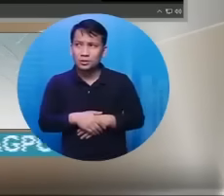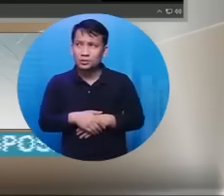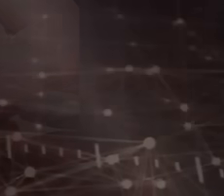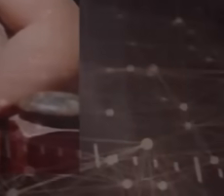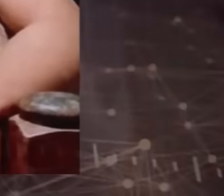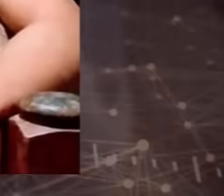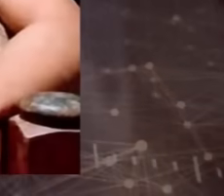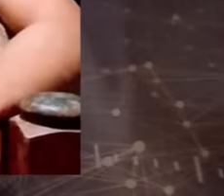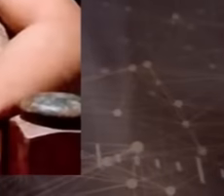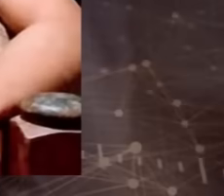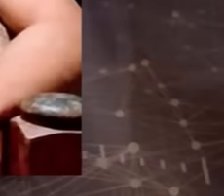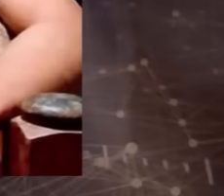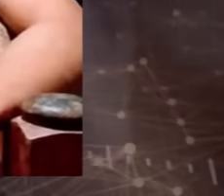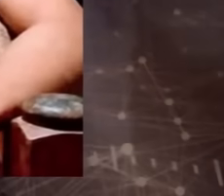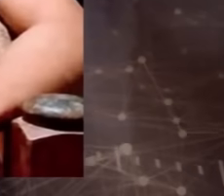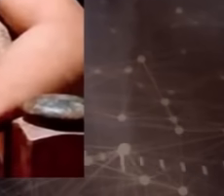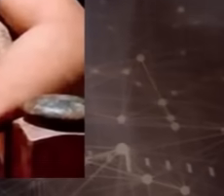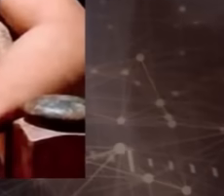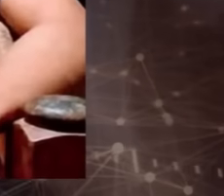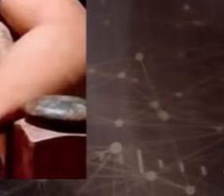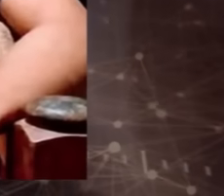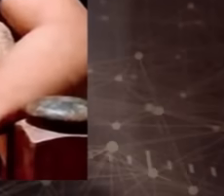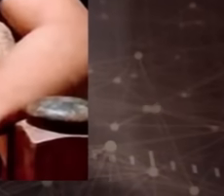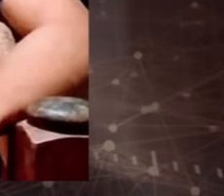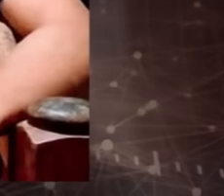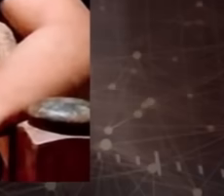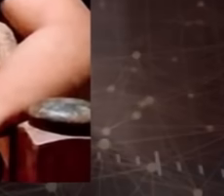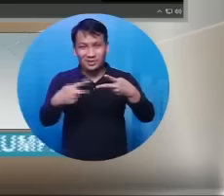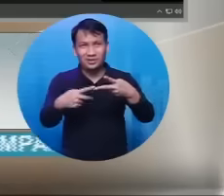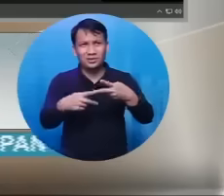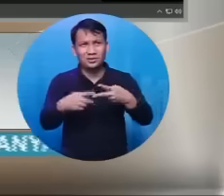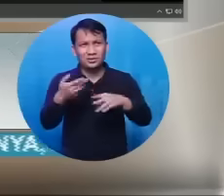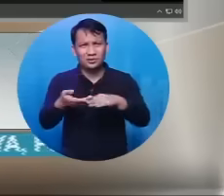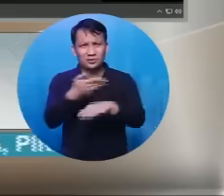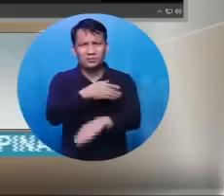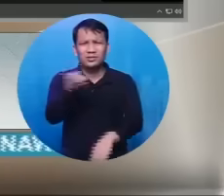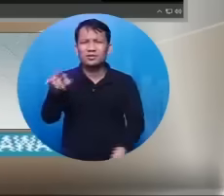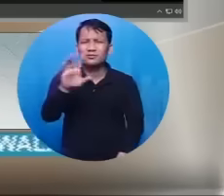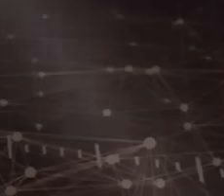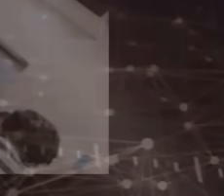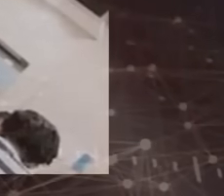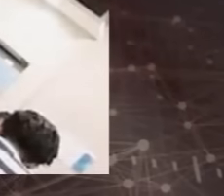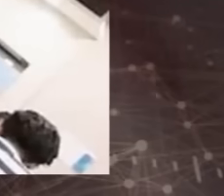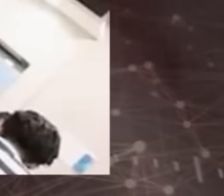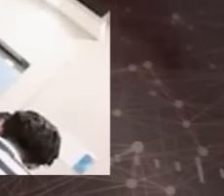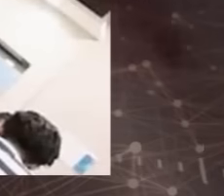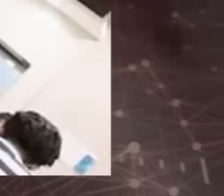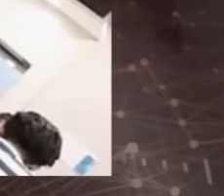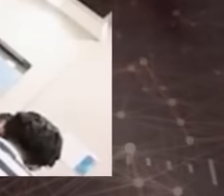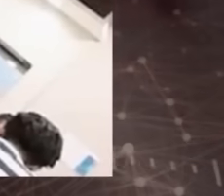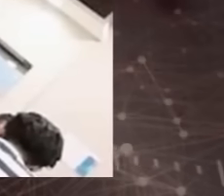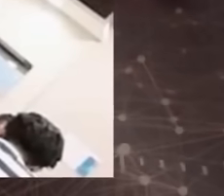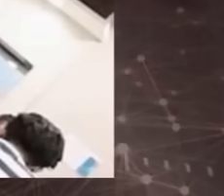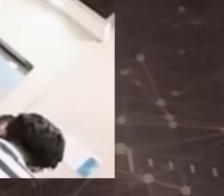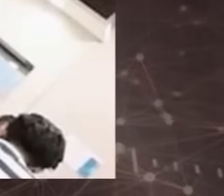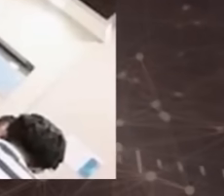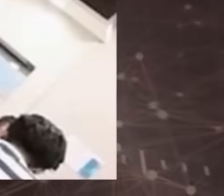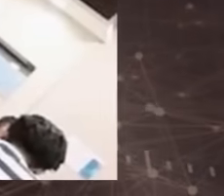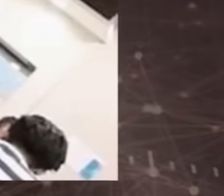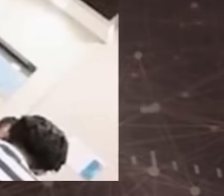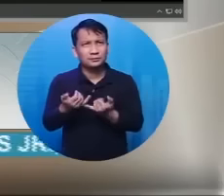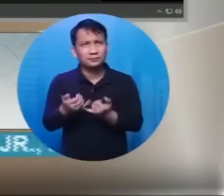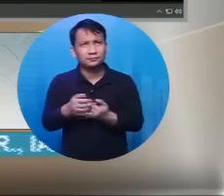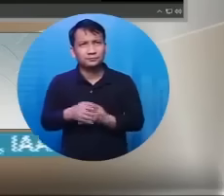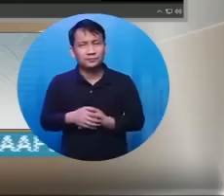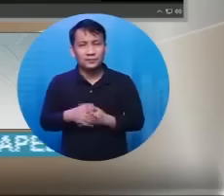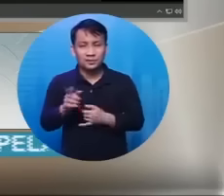po, pangalawang kapatid ko po yun, panganay po ako. Ilan taong ka na, Jenaline? 20 years old po, Sir Rafi. Okay, good.